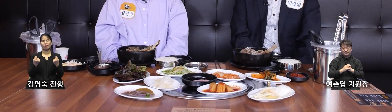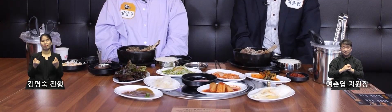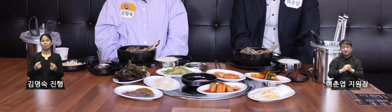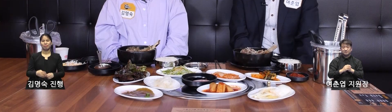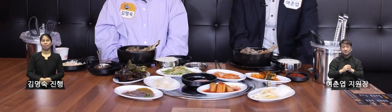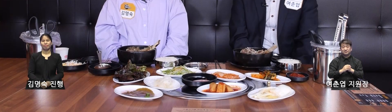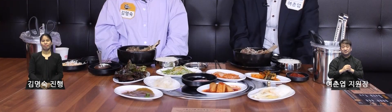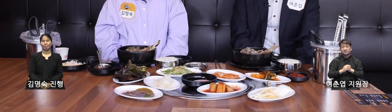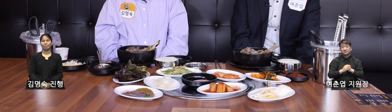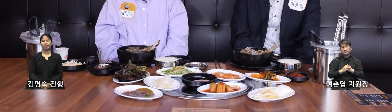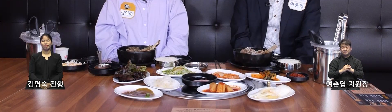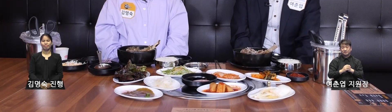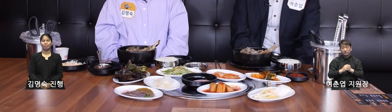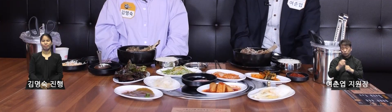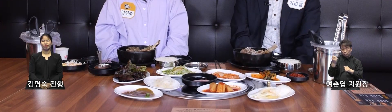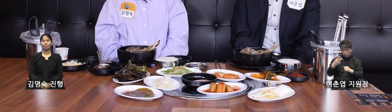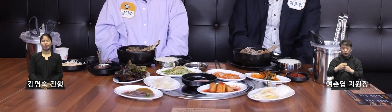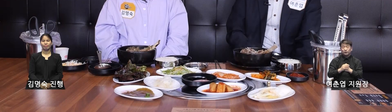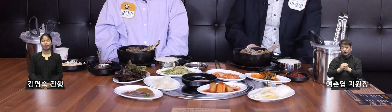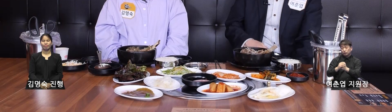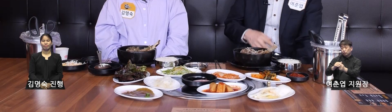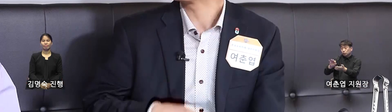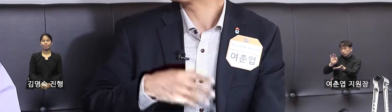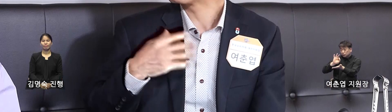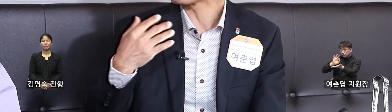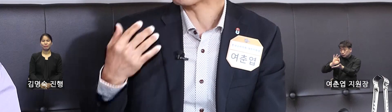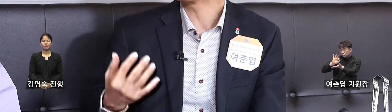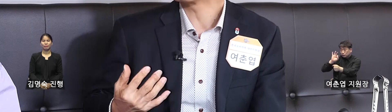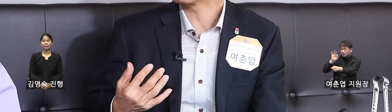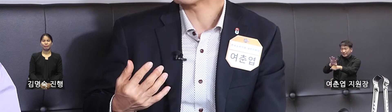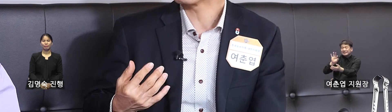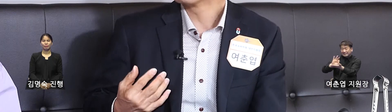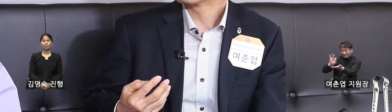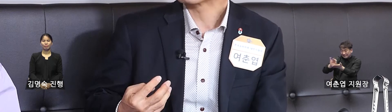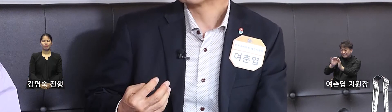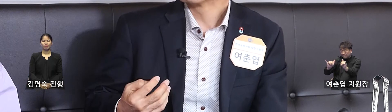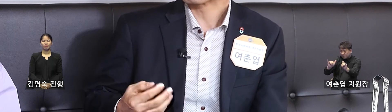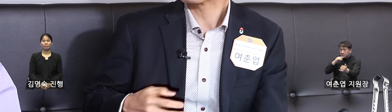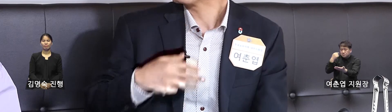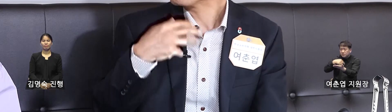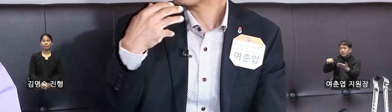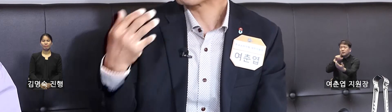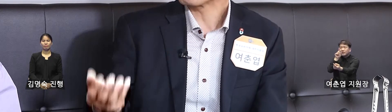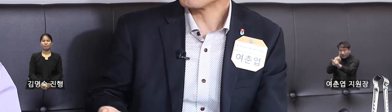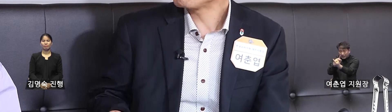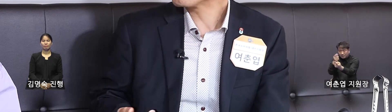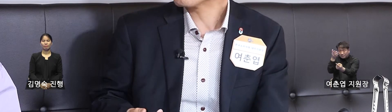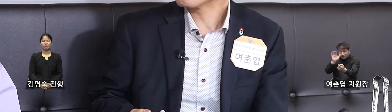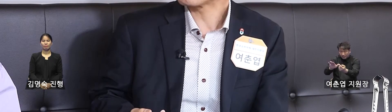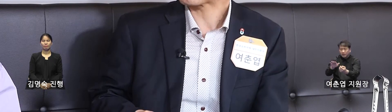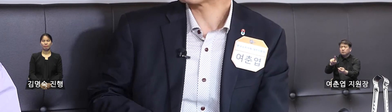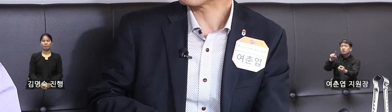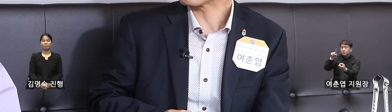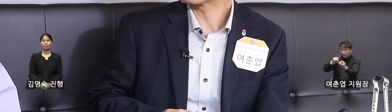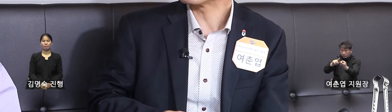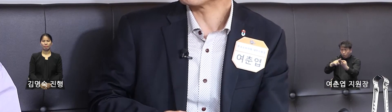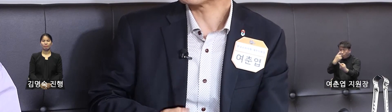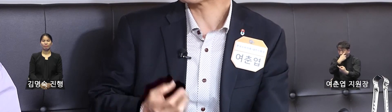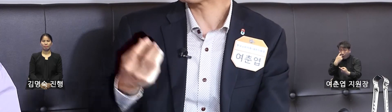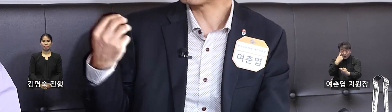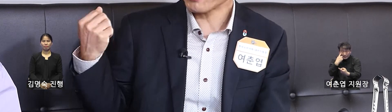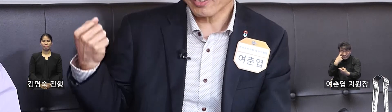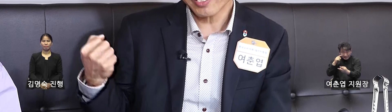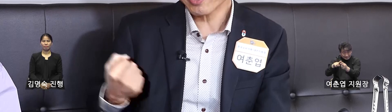하나는 소비자분들이 이제 자기의 피해를 당했는데 객관적으로 입증을